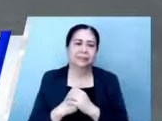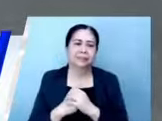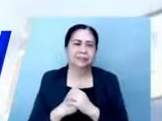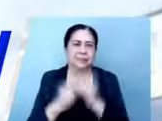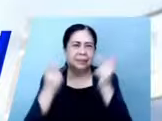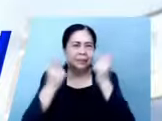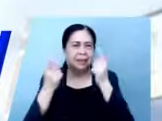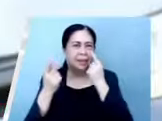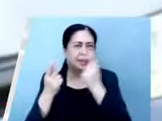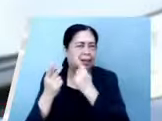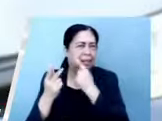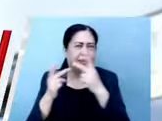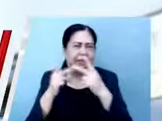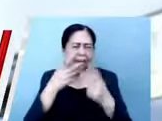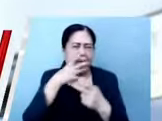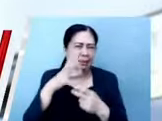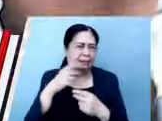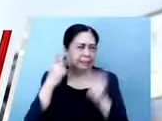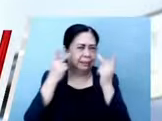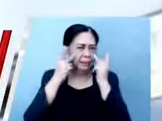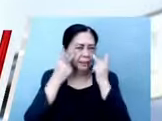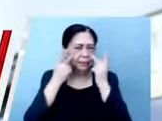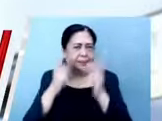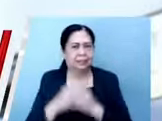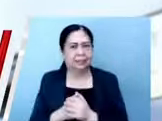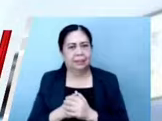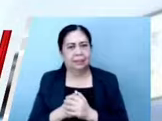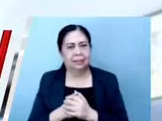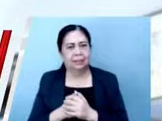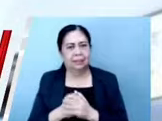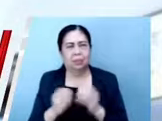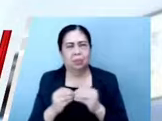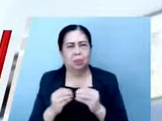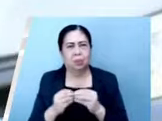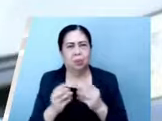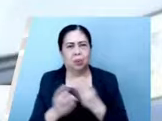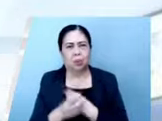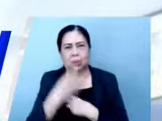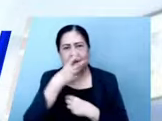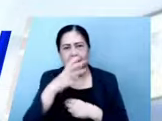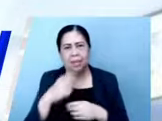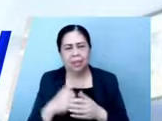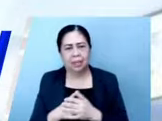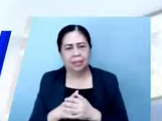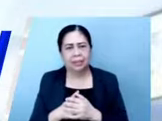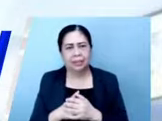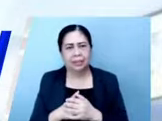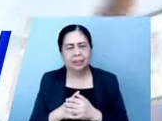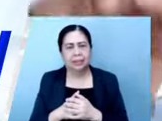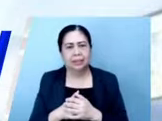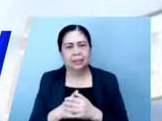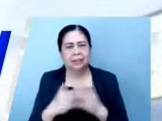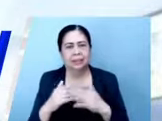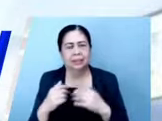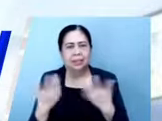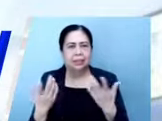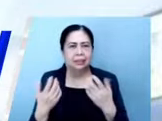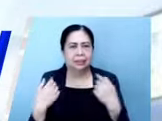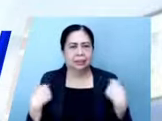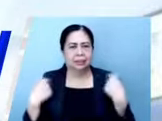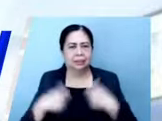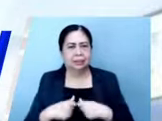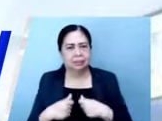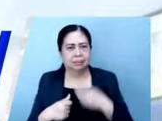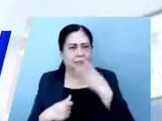init. Mainit naman, pero mas mainit kasi yung ano ng ano. Kesa sa naka-jacket ka, hindi naman ganong, mas mainit talaga yung